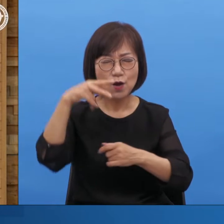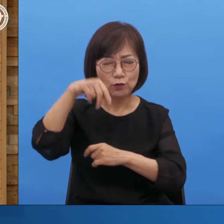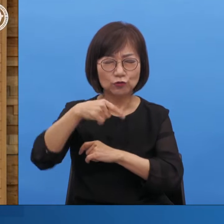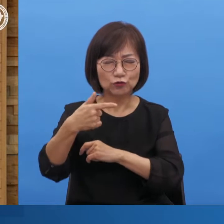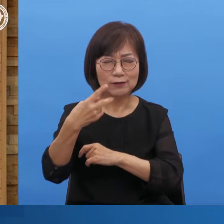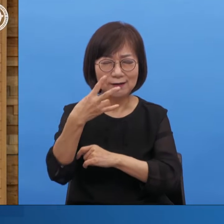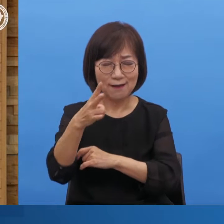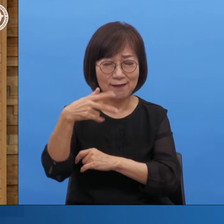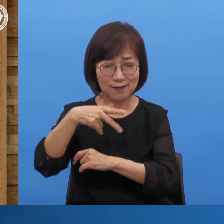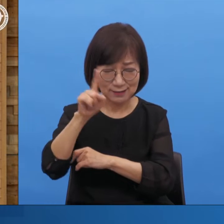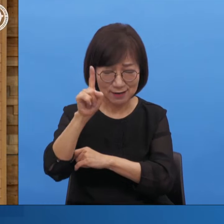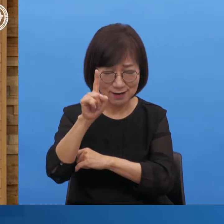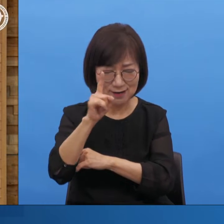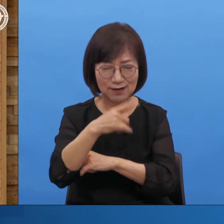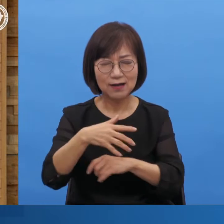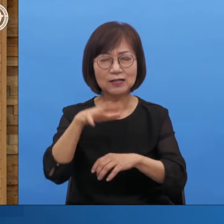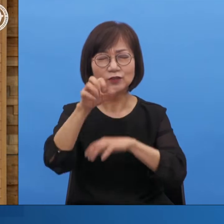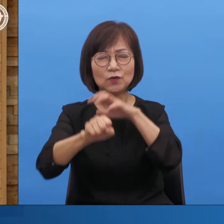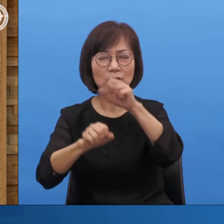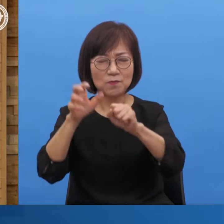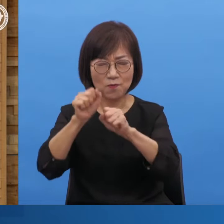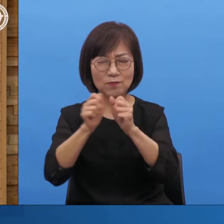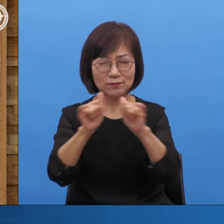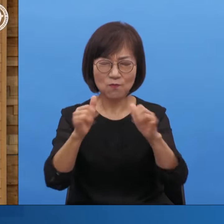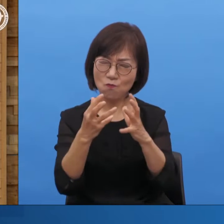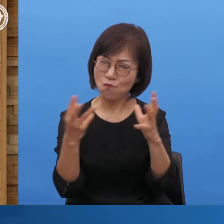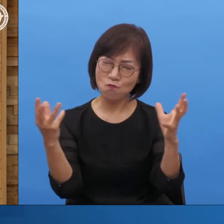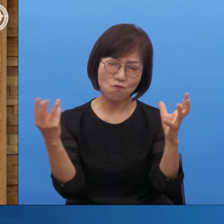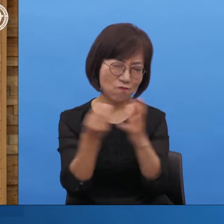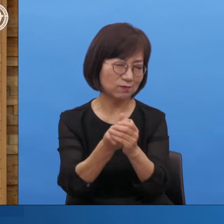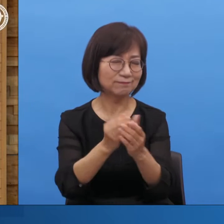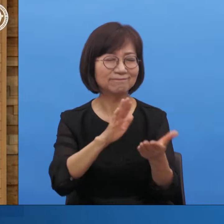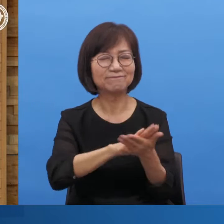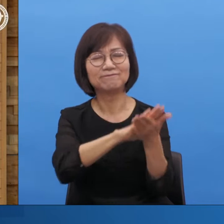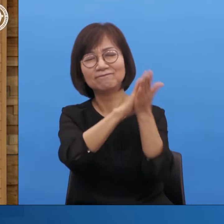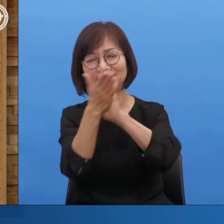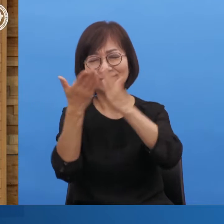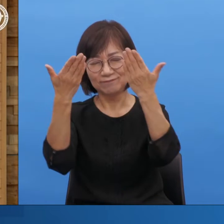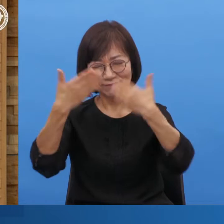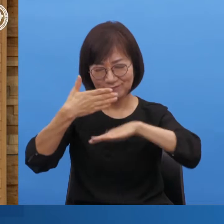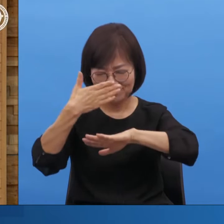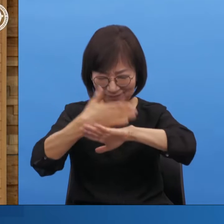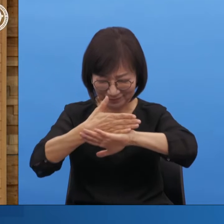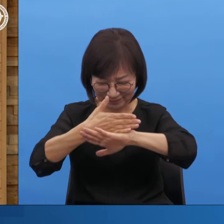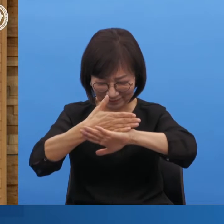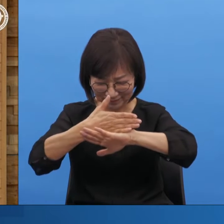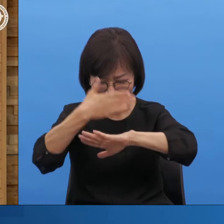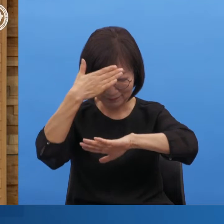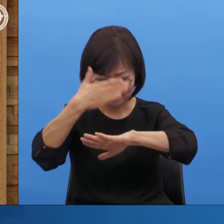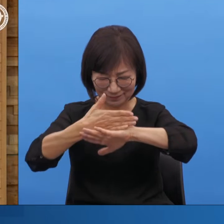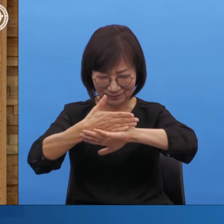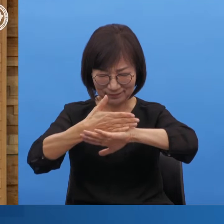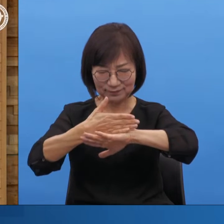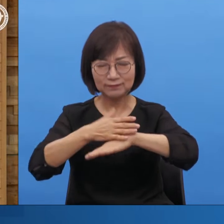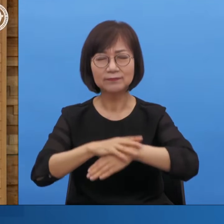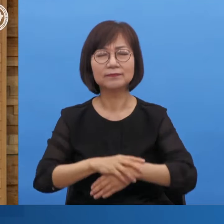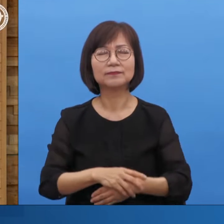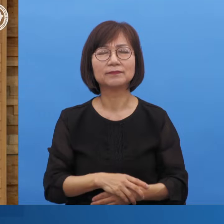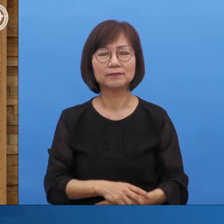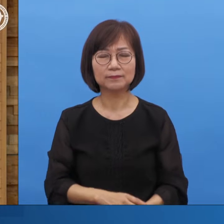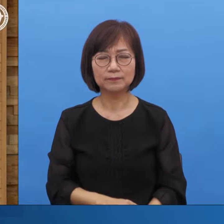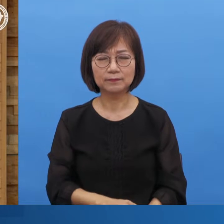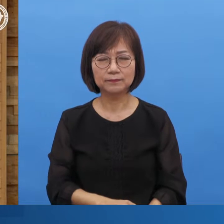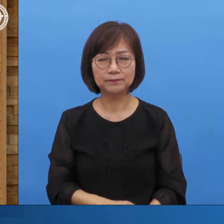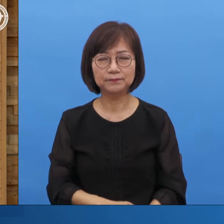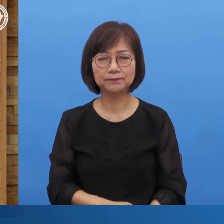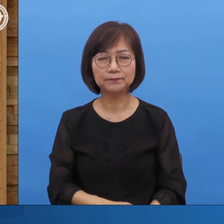감사합니다. God, you still carry on to fulfill your covenant of world evangelization accurately without a single mistake, and have recreated us and made us born again,